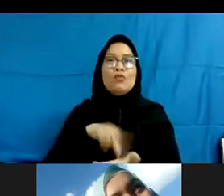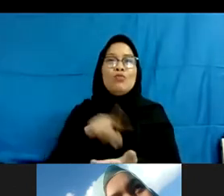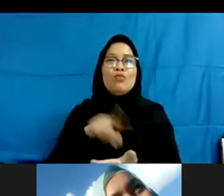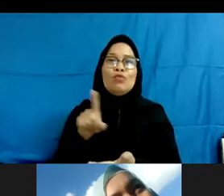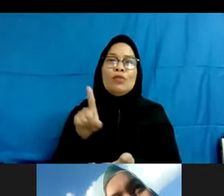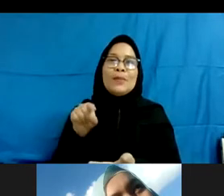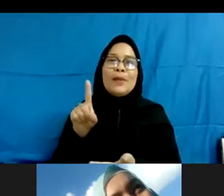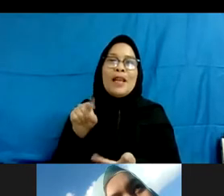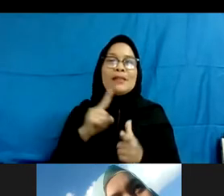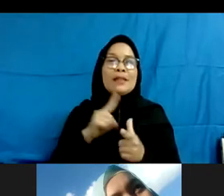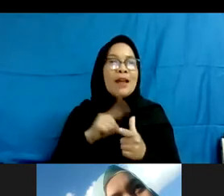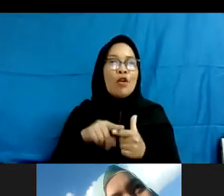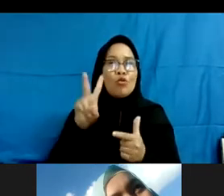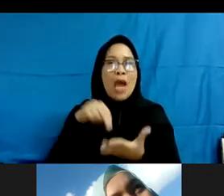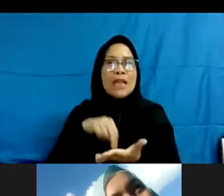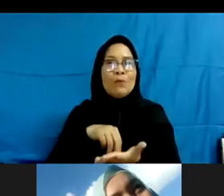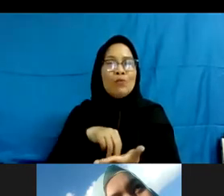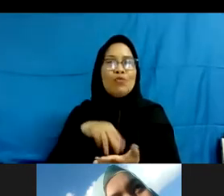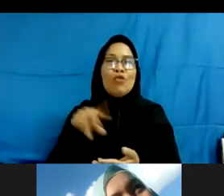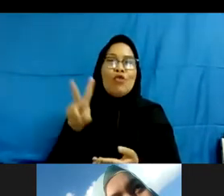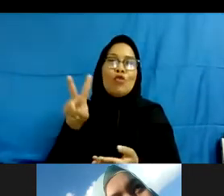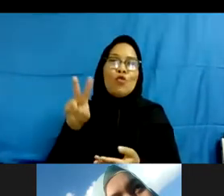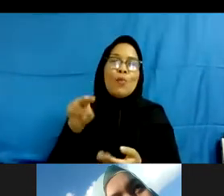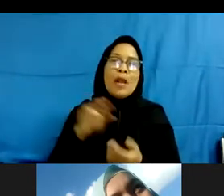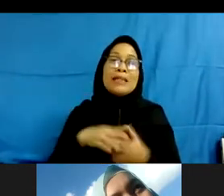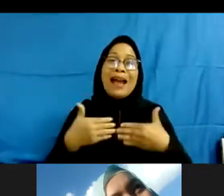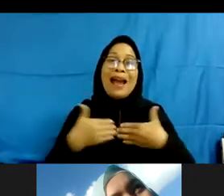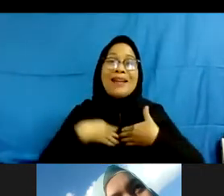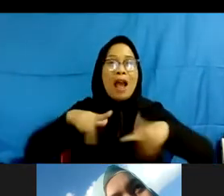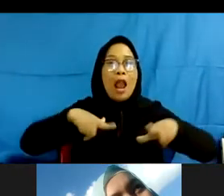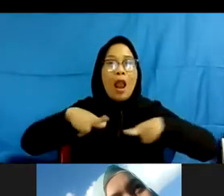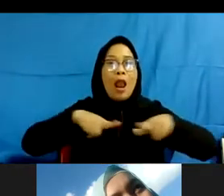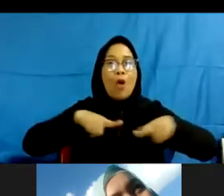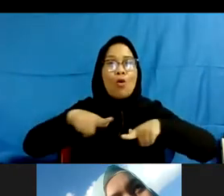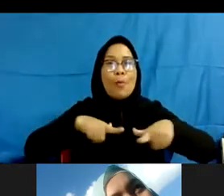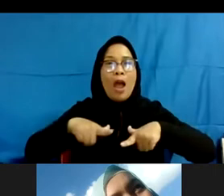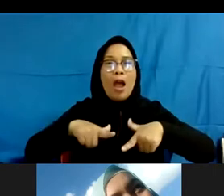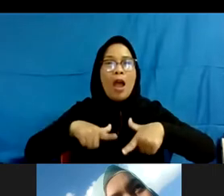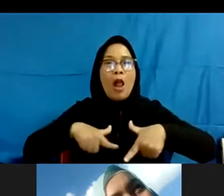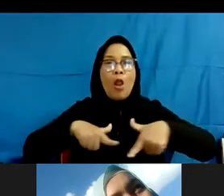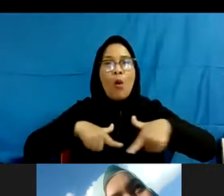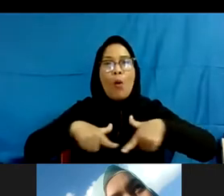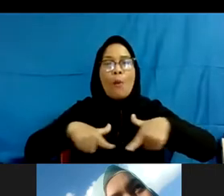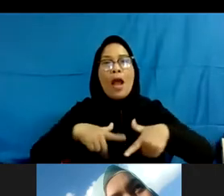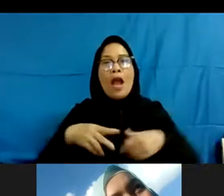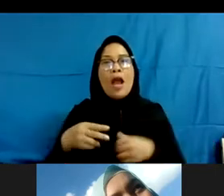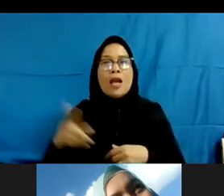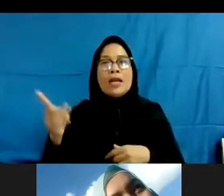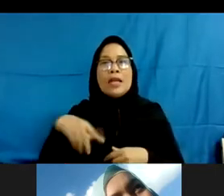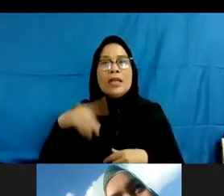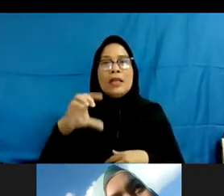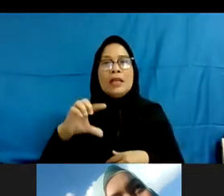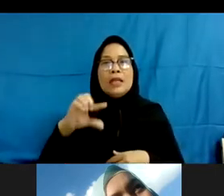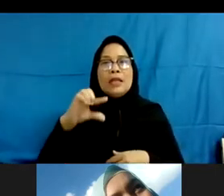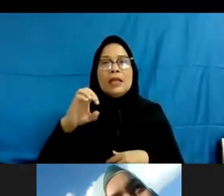apa, atau 2012 mungkin, atau 2010. Waktu itu ada lomba dari Gema Braille, majalah Gema